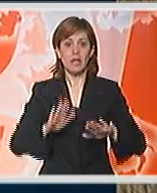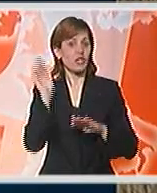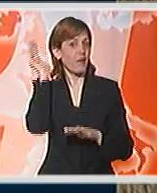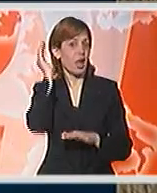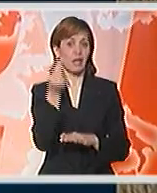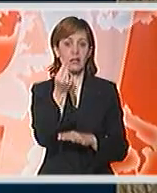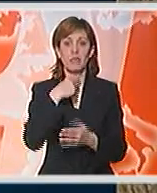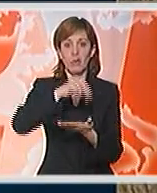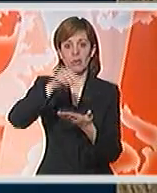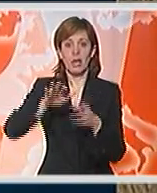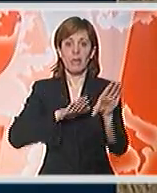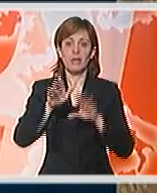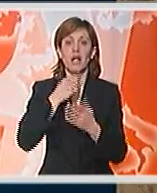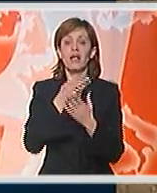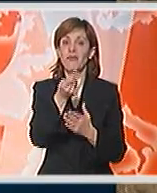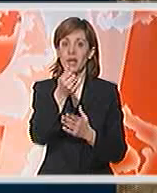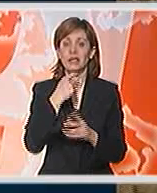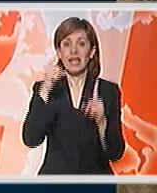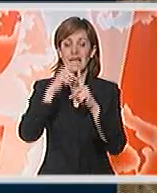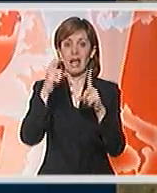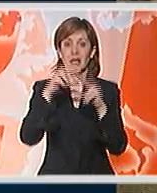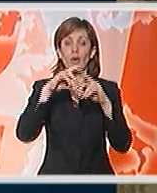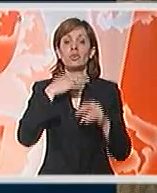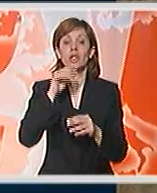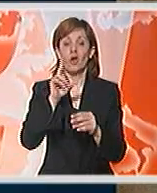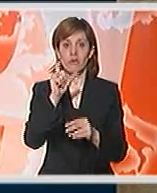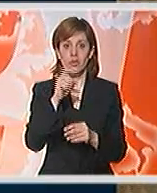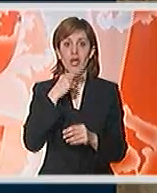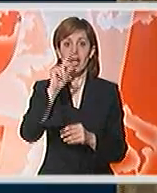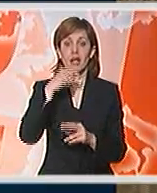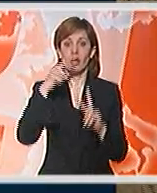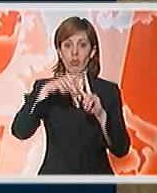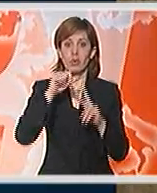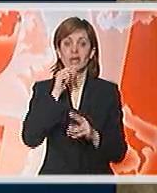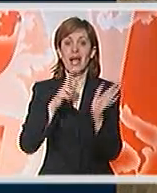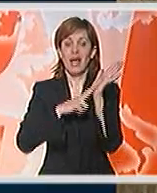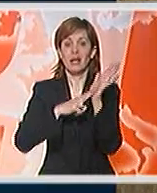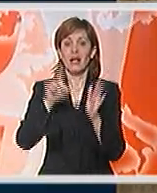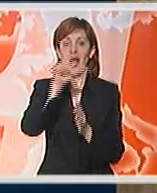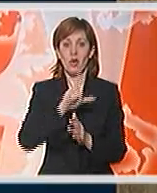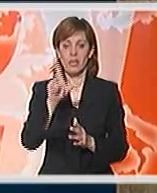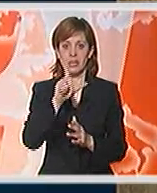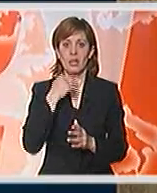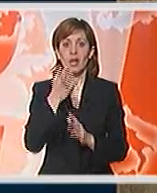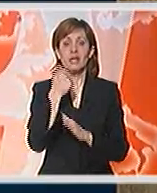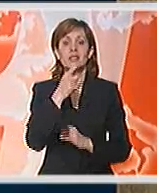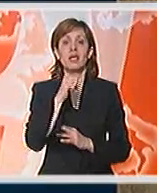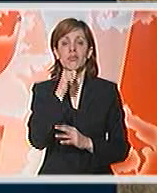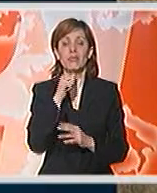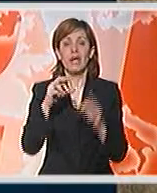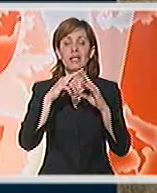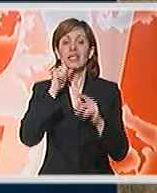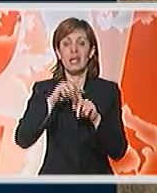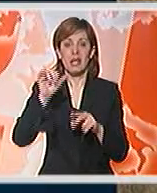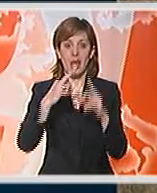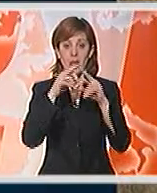Srbije potpisati ministarka financija Dijana Dragutinović, Ricardo Politi i Natalija Lakorcana iz IBRD-a,